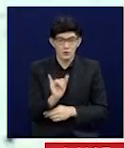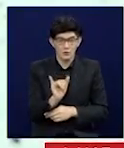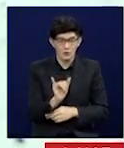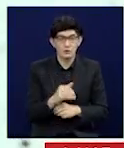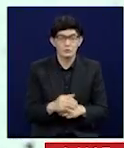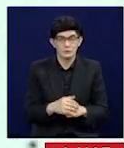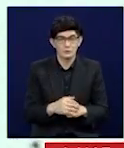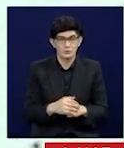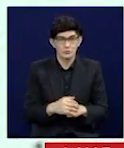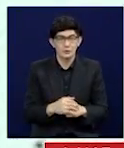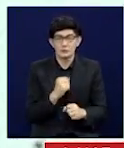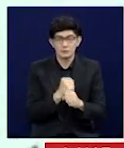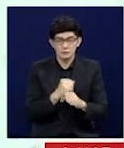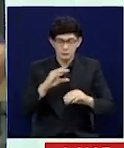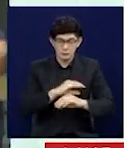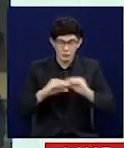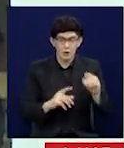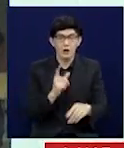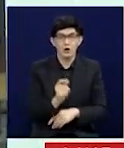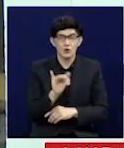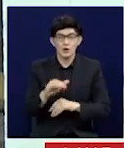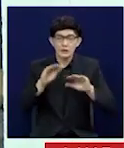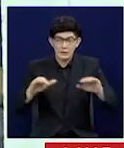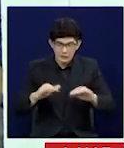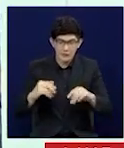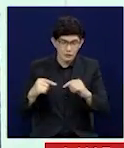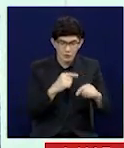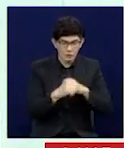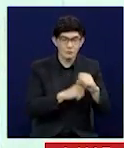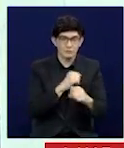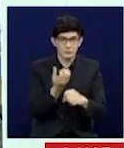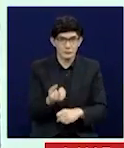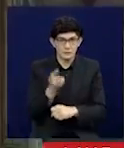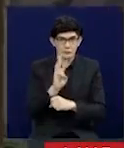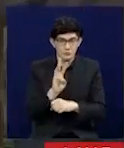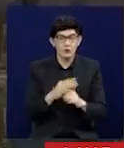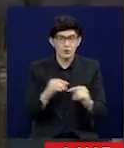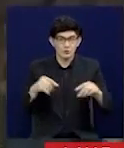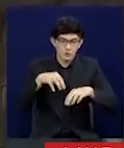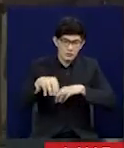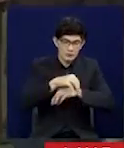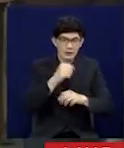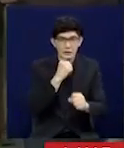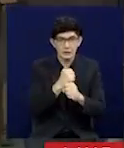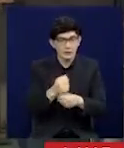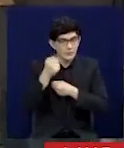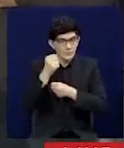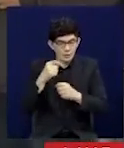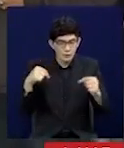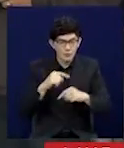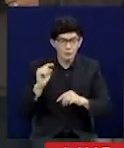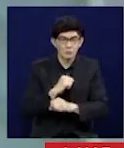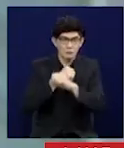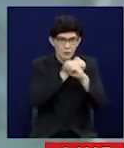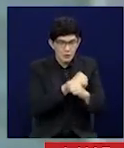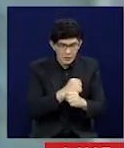ออย.ได้ดำเนินโครงการอย.น้อยต่อเนื่องกันมาเป็นปีที่16แล้วซึ่งเป็นเครือข่ายที่สร้างขึ้นเพื่อรณรงค์ให้เกิดความปลอดภัยในการบริโ